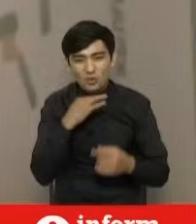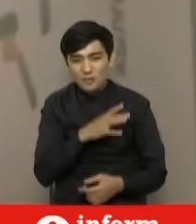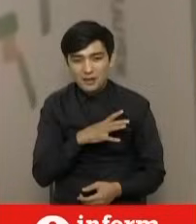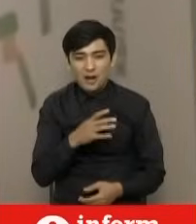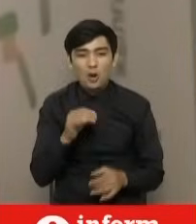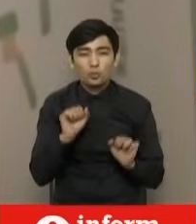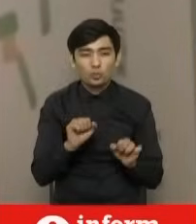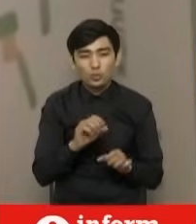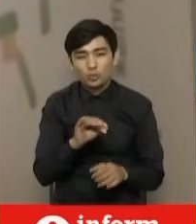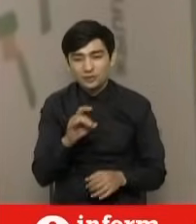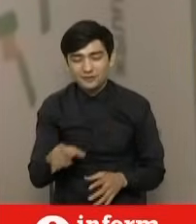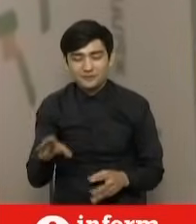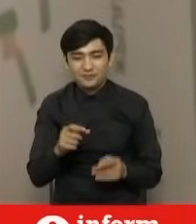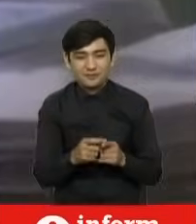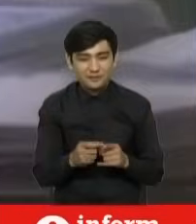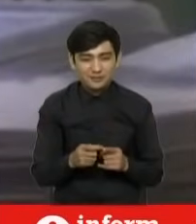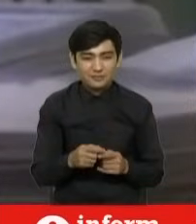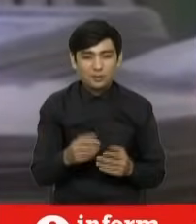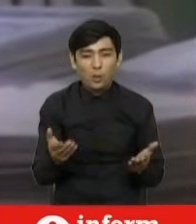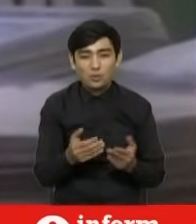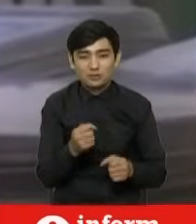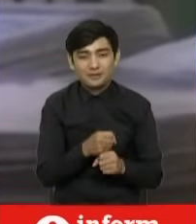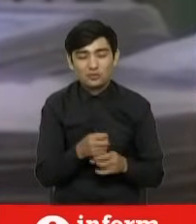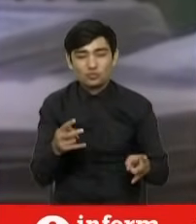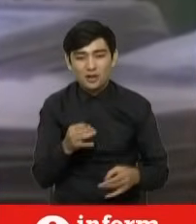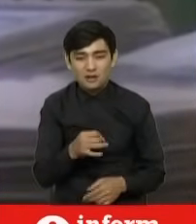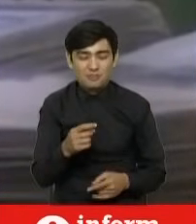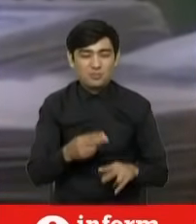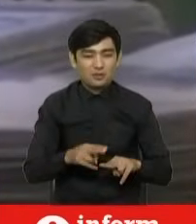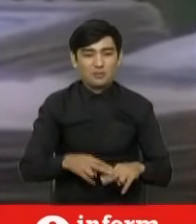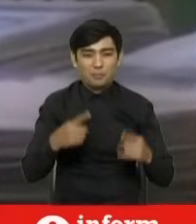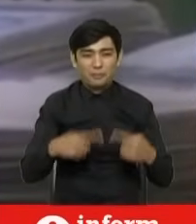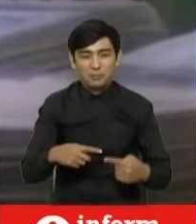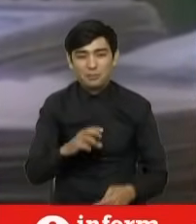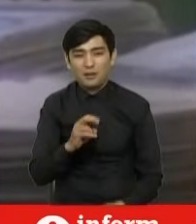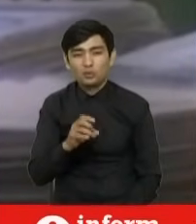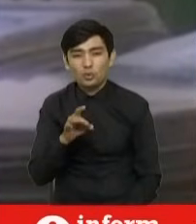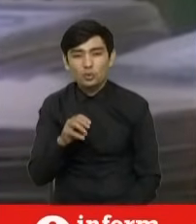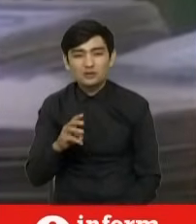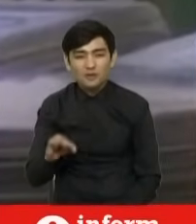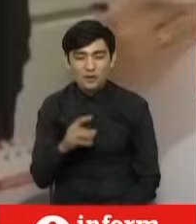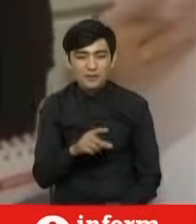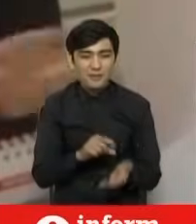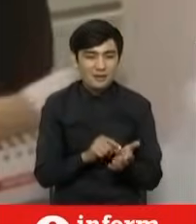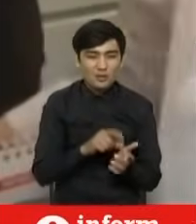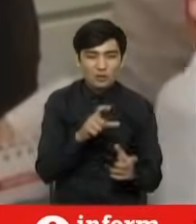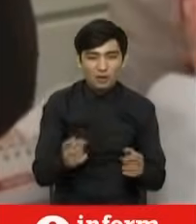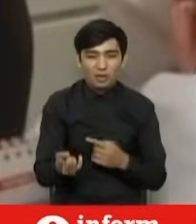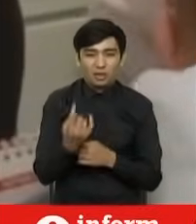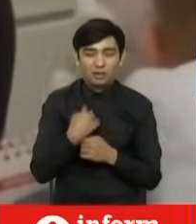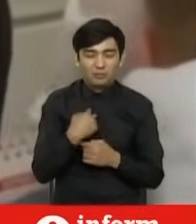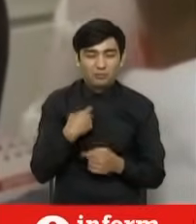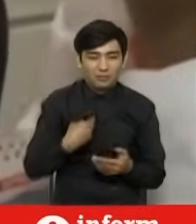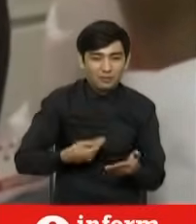особенно для отдельных категорий заемщиков. Так процедуру банкротства нередко пытаются пройти пенсионеры, которые становятся жертвами мошенников и не